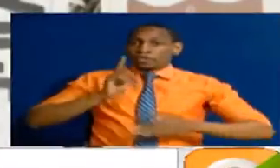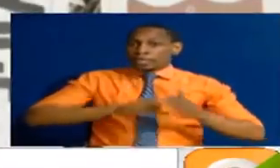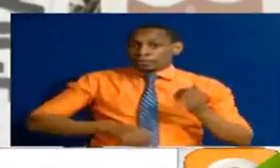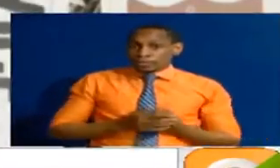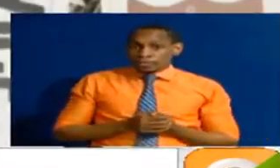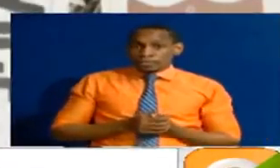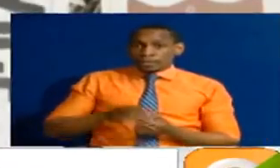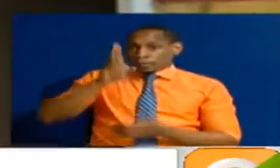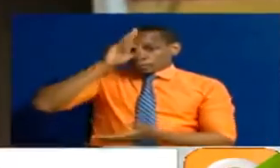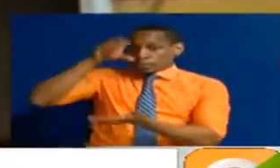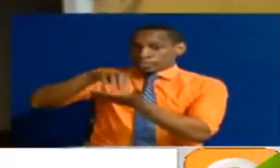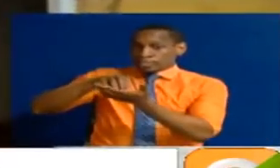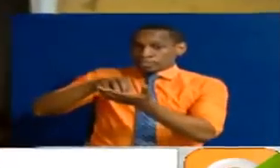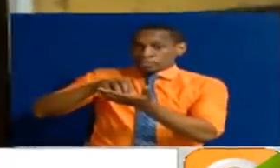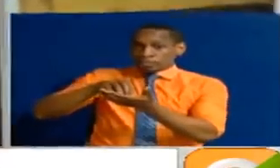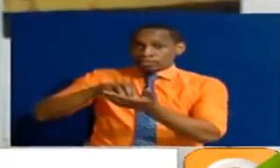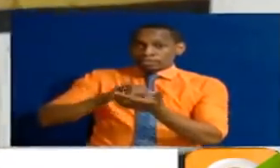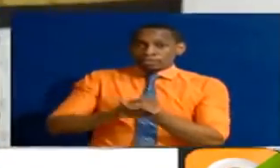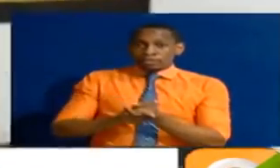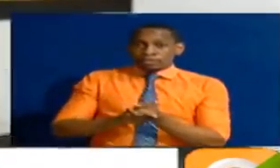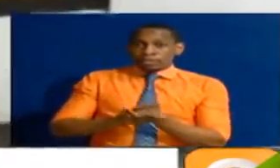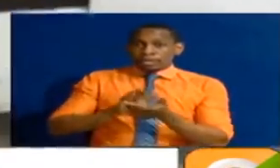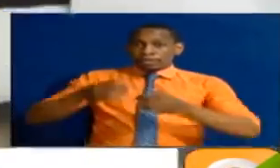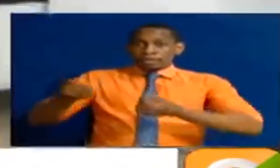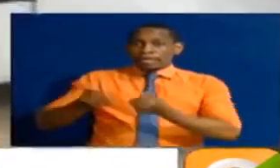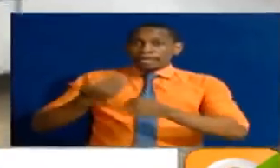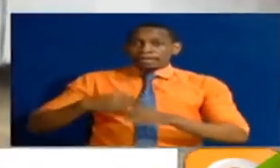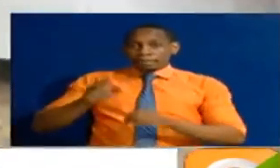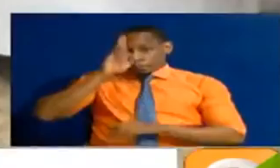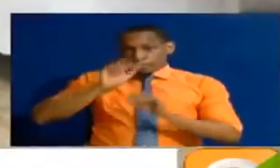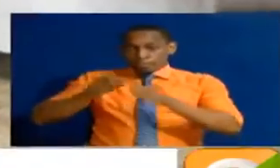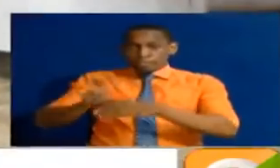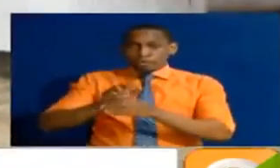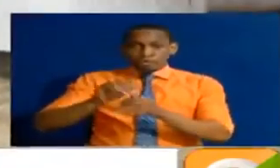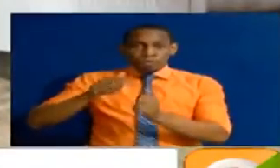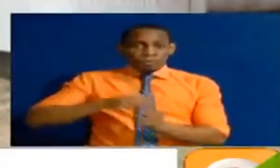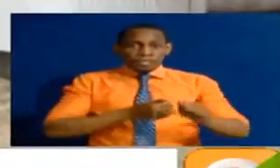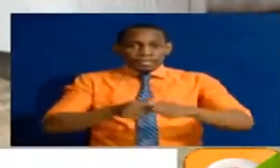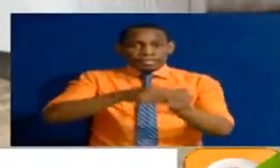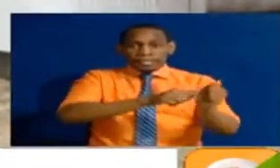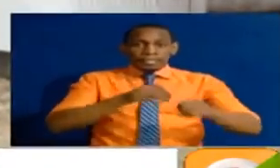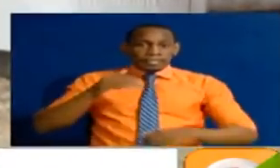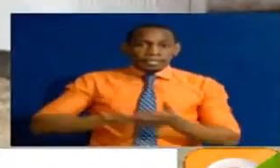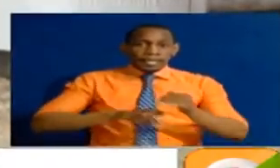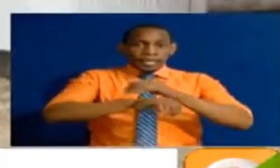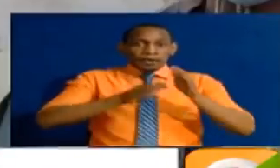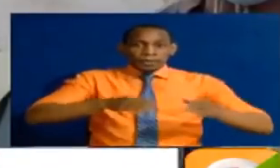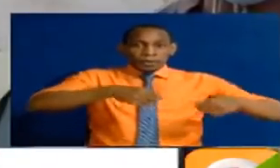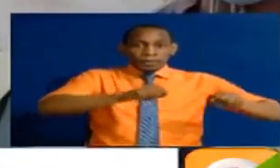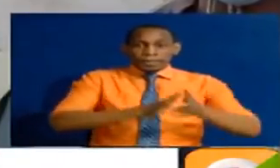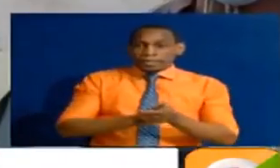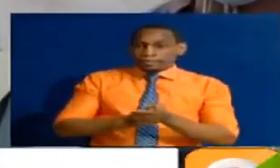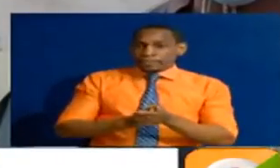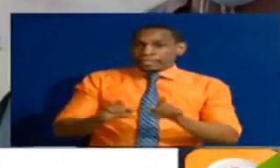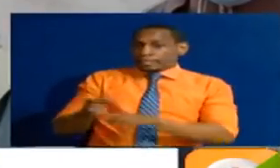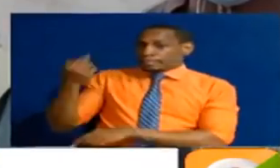kuwa kituo cha polisi cha Rombo hakina karandinga ambalo polisi wangetumia kufuata wizi wa pikipiki. Juzi tena pikipiki